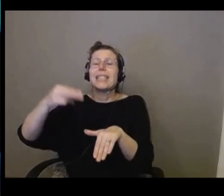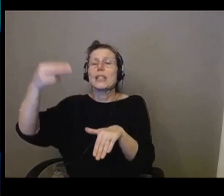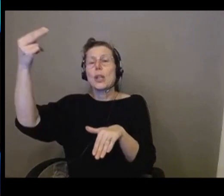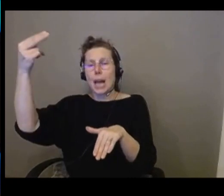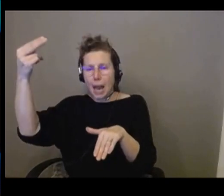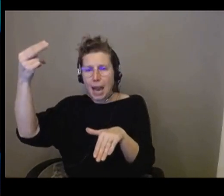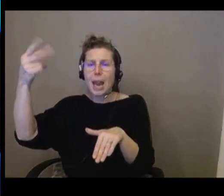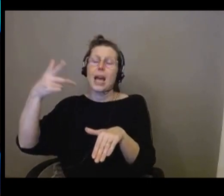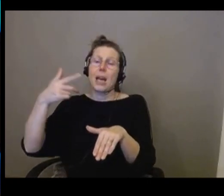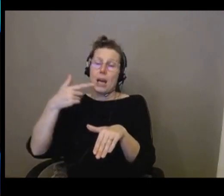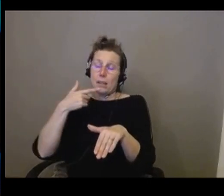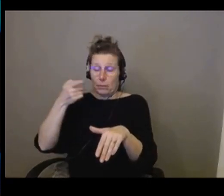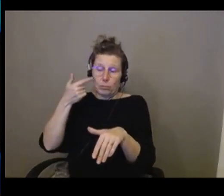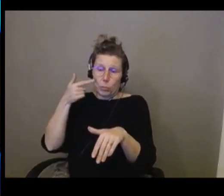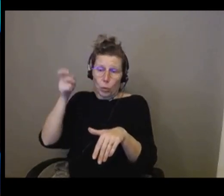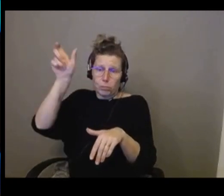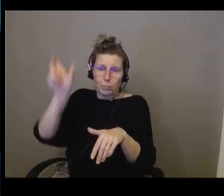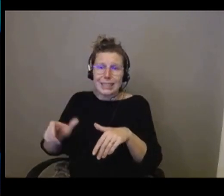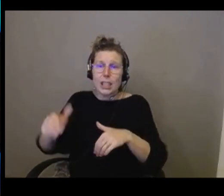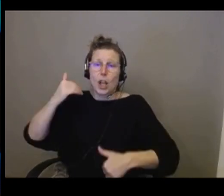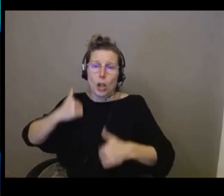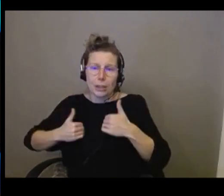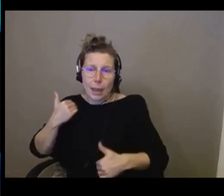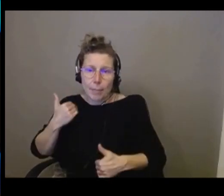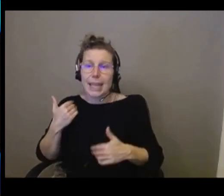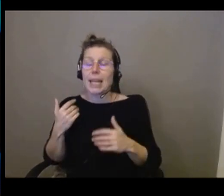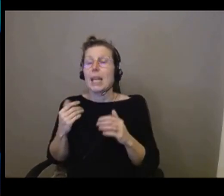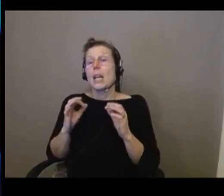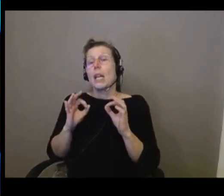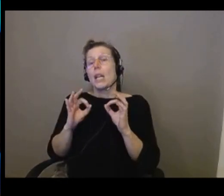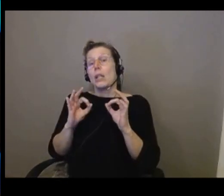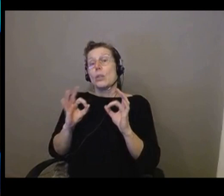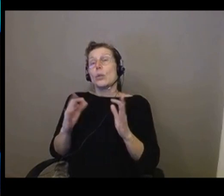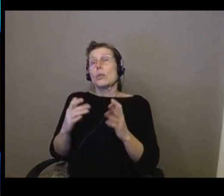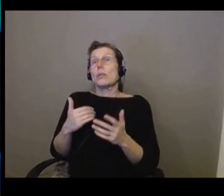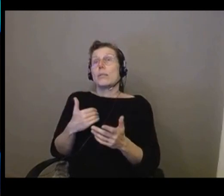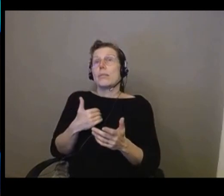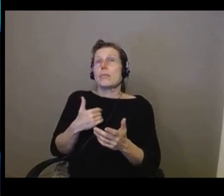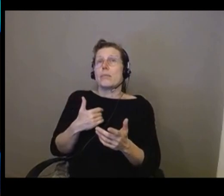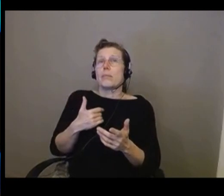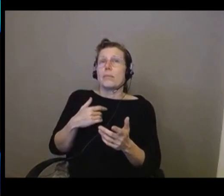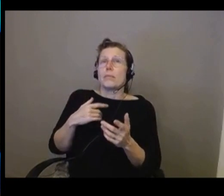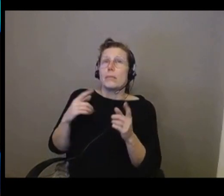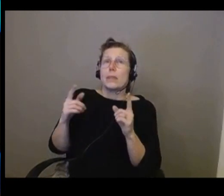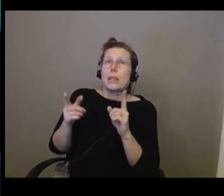notre président, j'ai très à cœur de justement toujours avoir à la